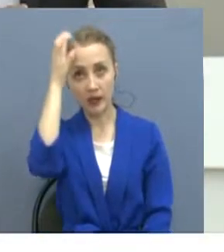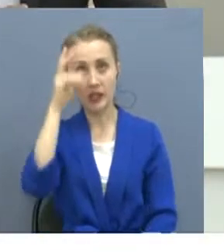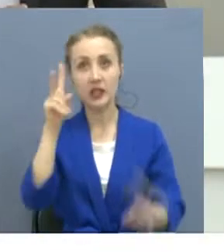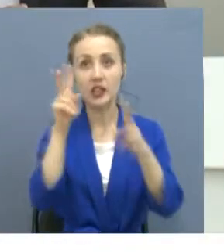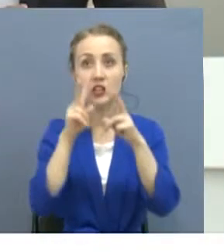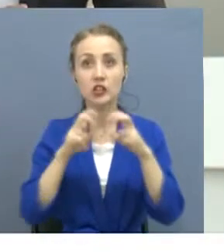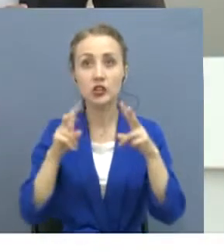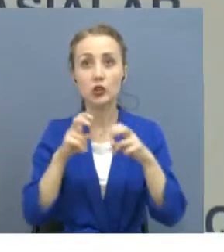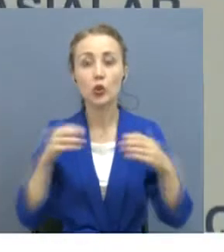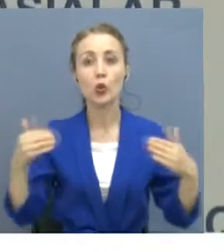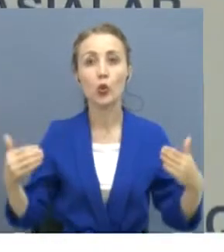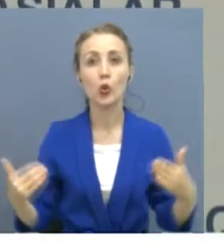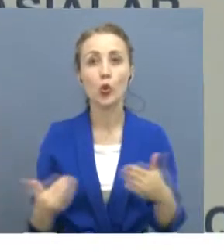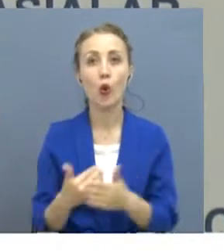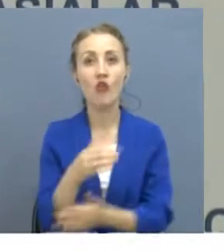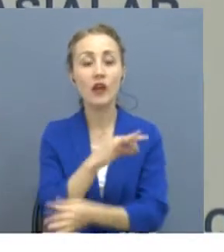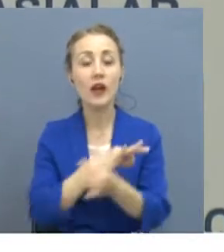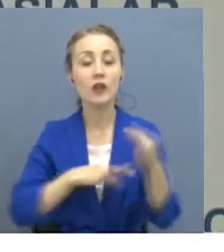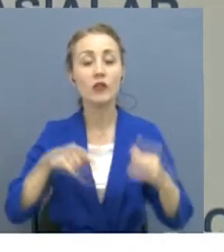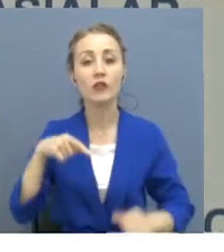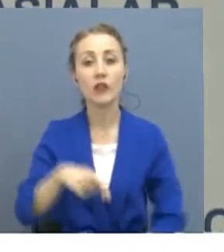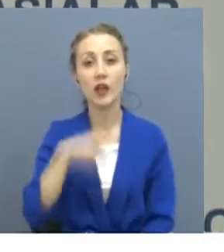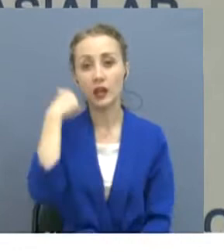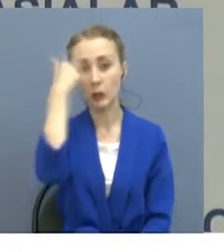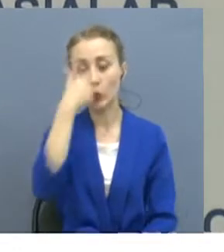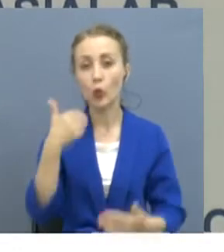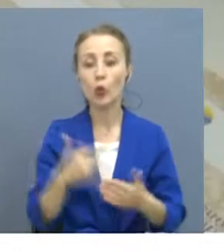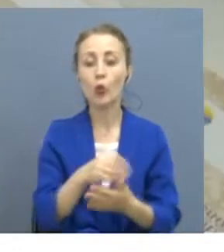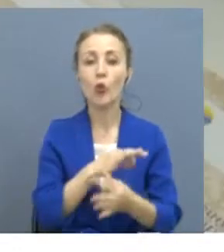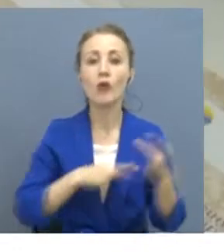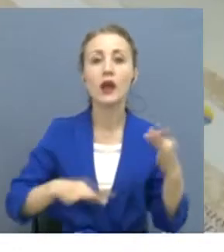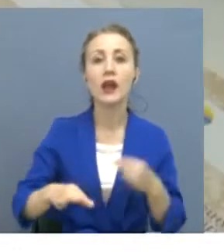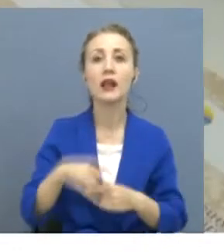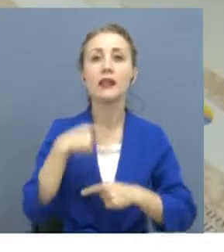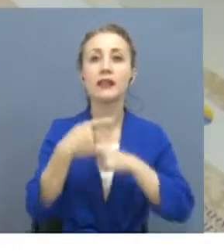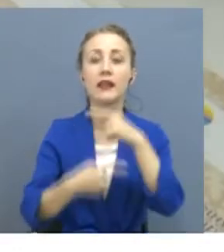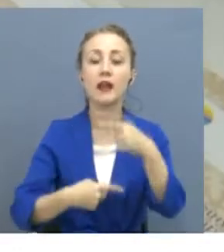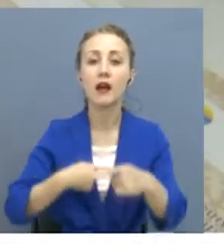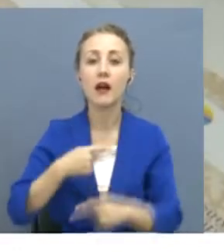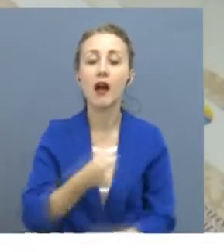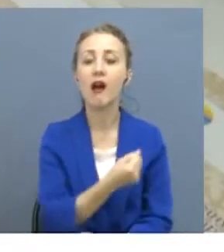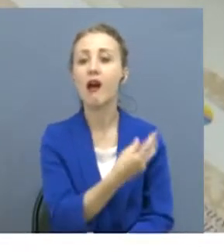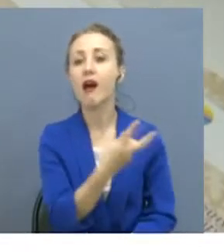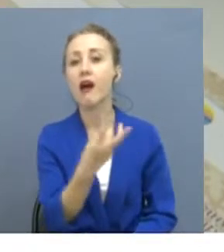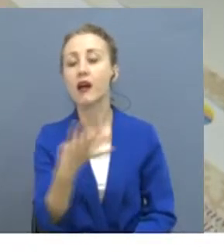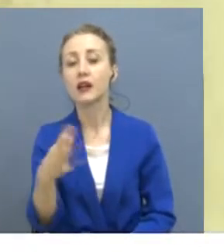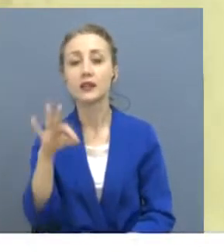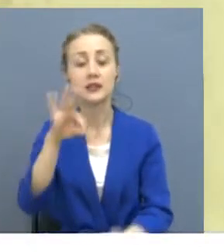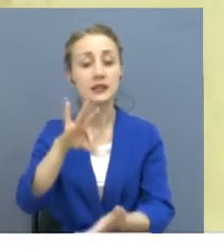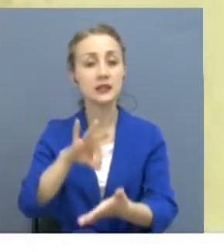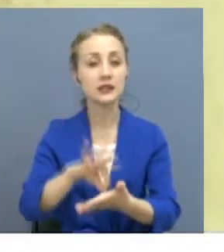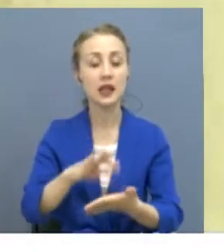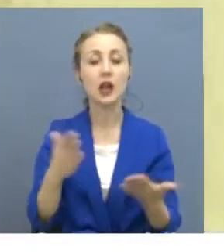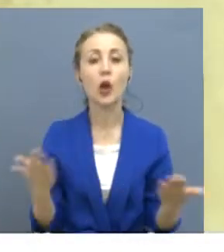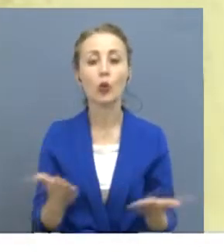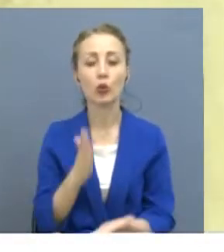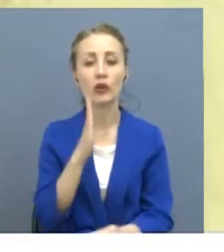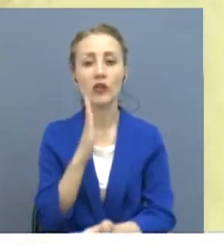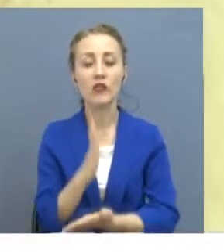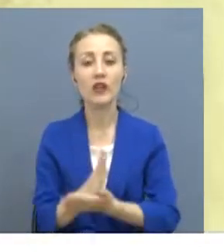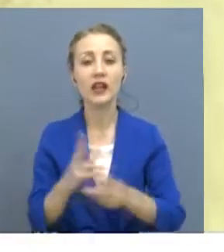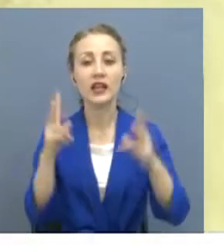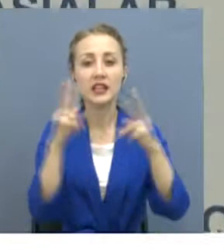тарихи өлкетану мұражайы биыл өздерінің ғасырлық тойын атап өтпек. Музей ұжымы мерейлі мереке қарсаңында бірқатар жобаны